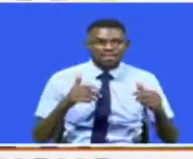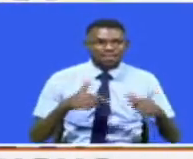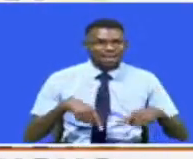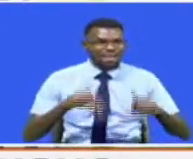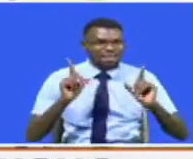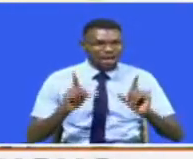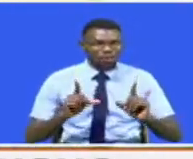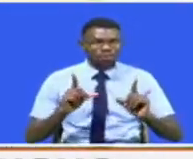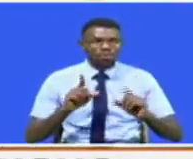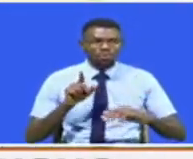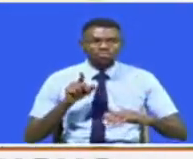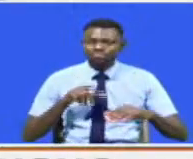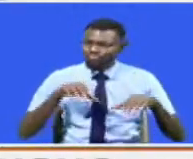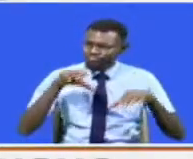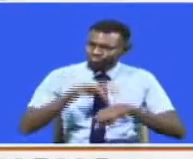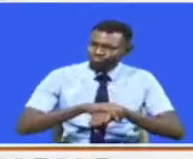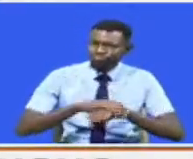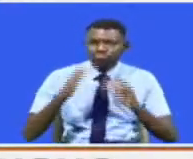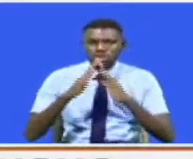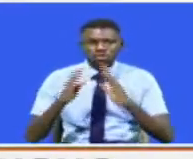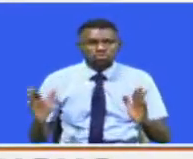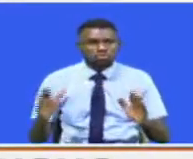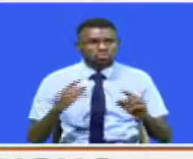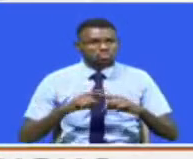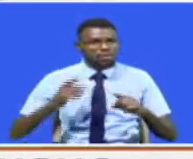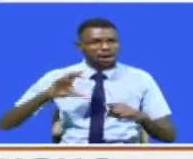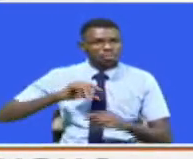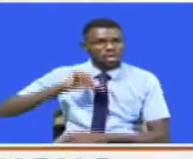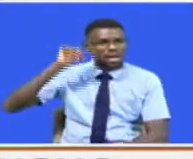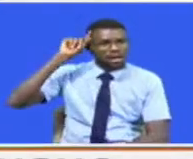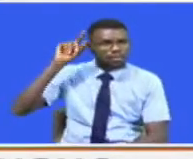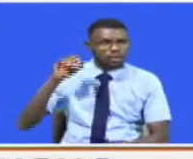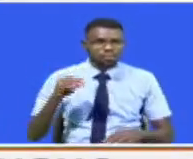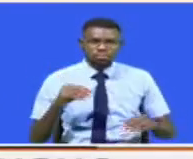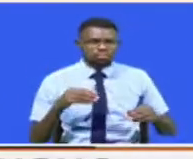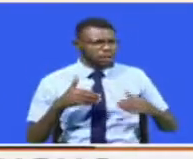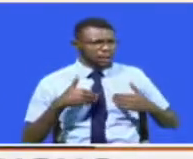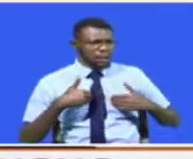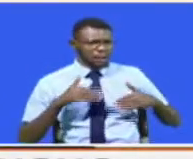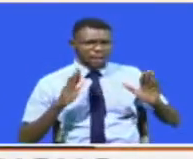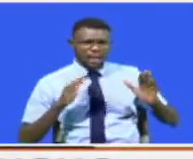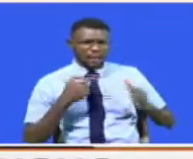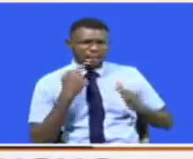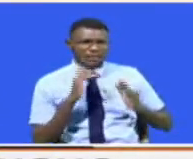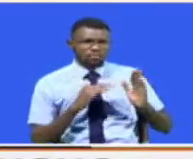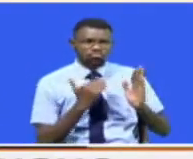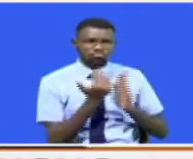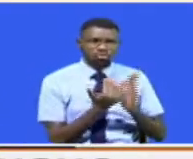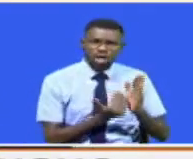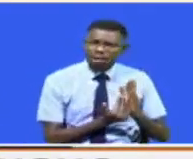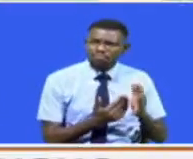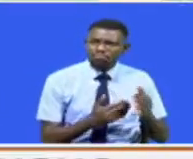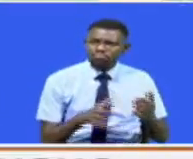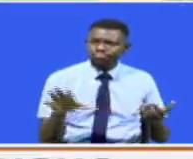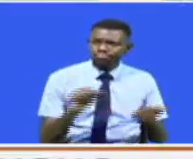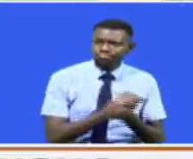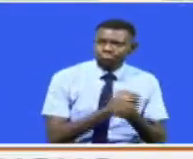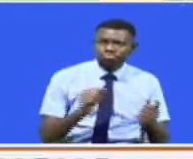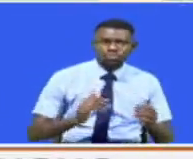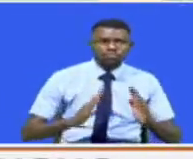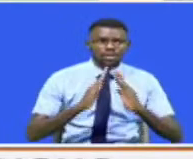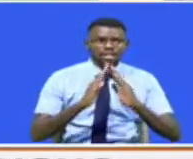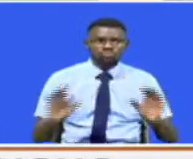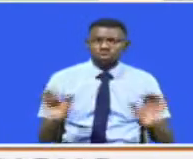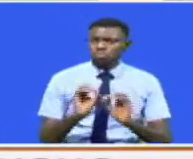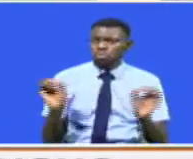to acquire those houses. Ila serikali ya county imekanusha kuwepo mpango wa kubomoa nyumba zao. Sisi